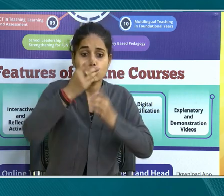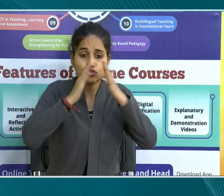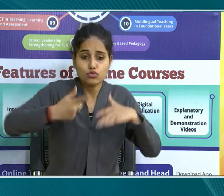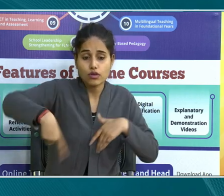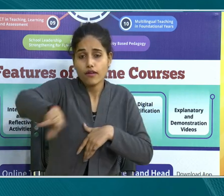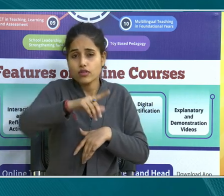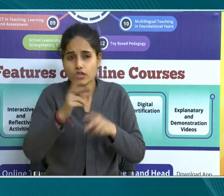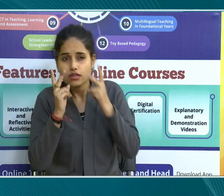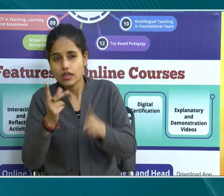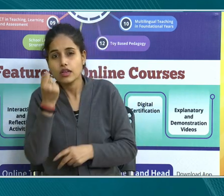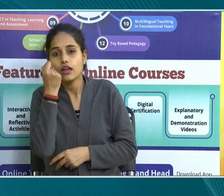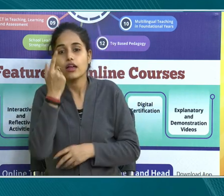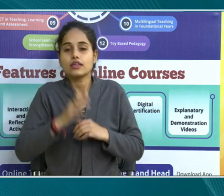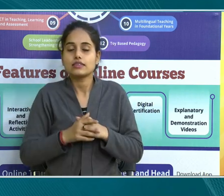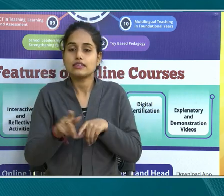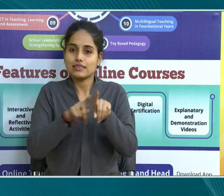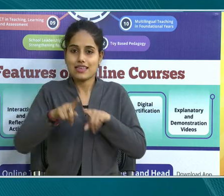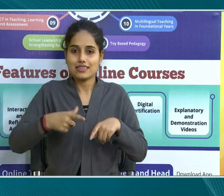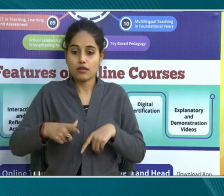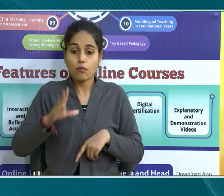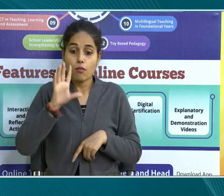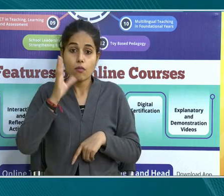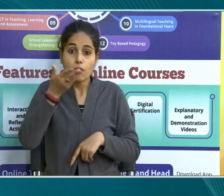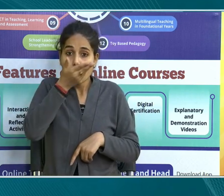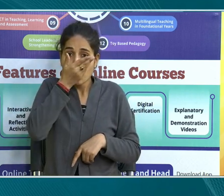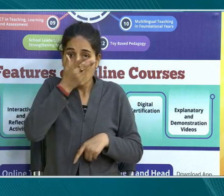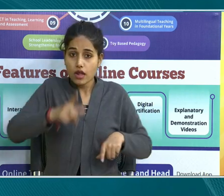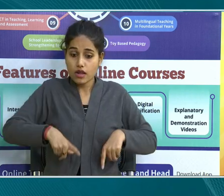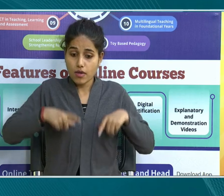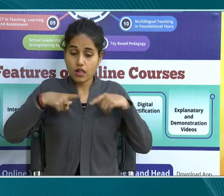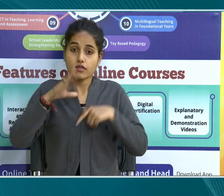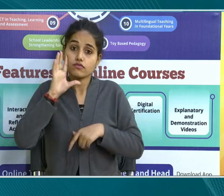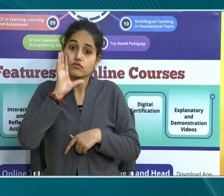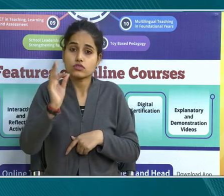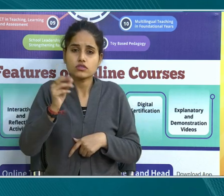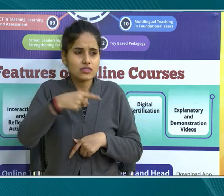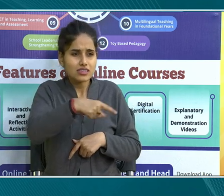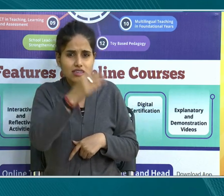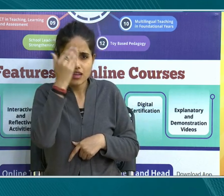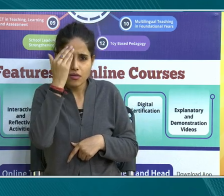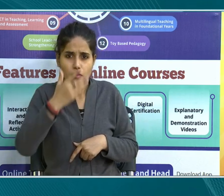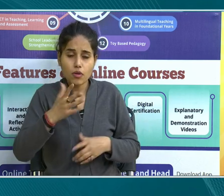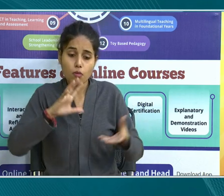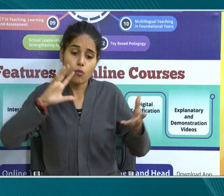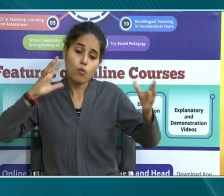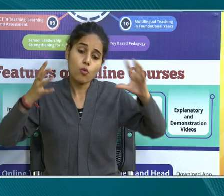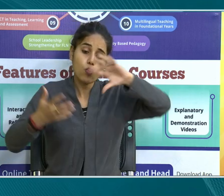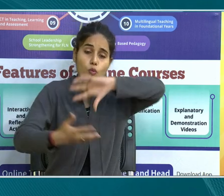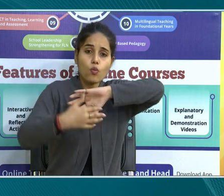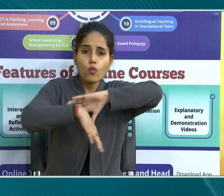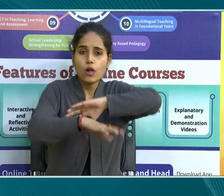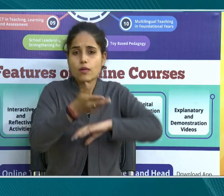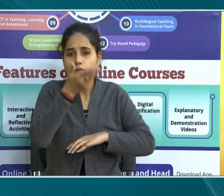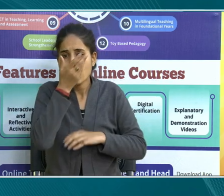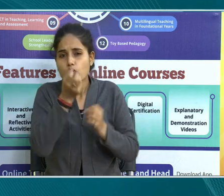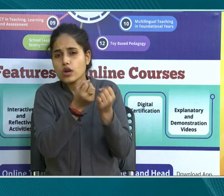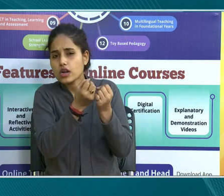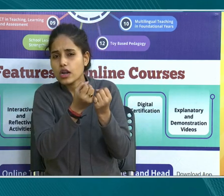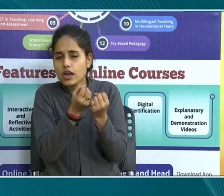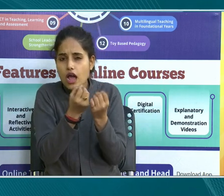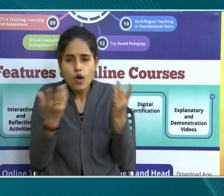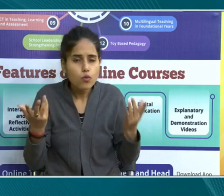ही अभेंग है क्या आपको मालूम है प्रिथवी पर कितना पानी है पानी की यदी बात के रहें तो जहां भी हम देखते हैं